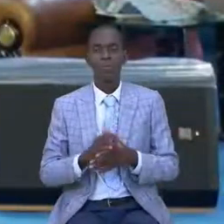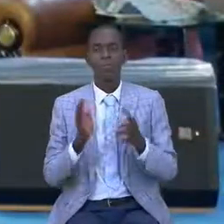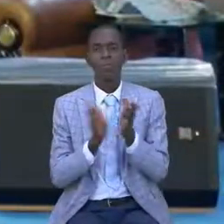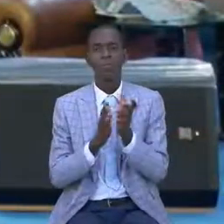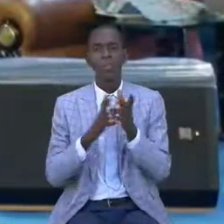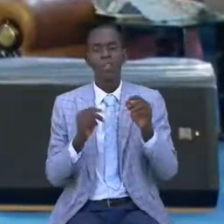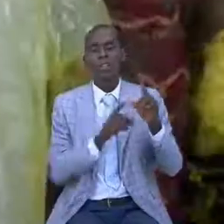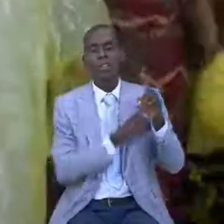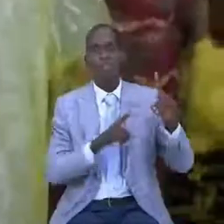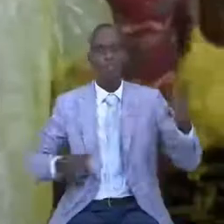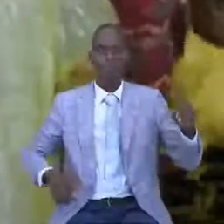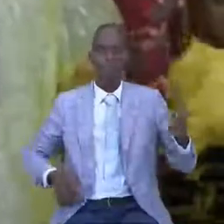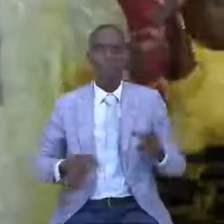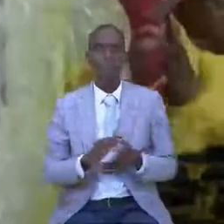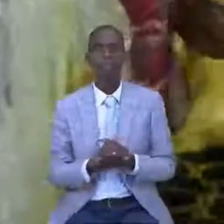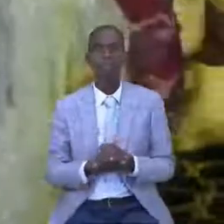Gloire à Dieu.